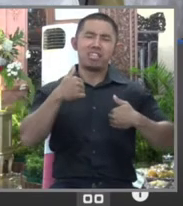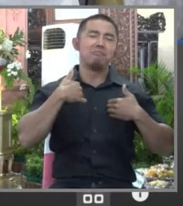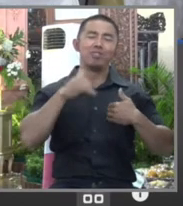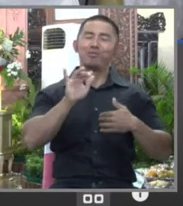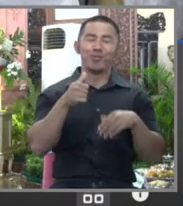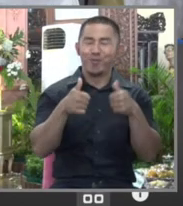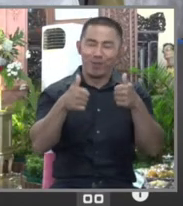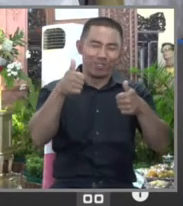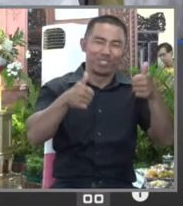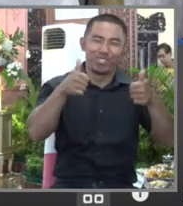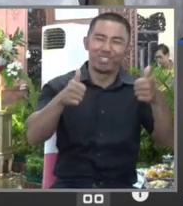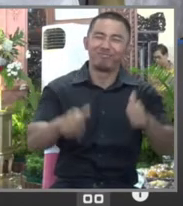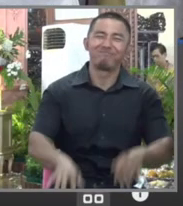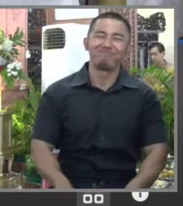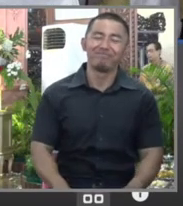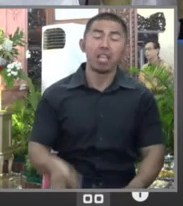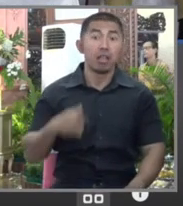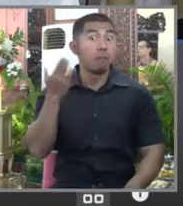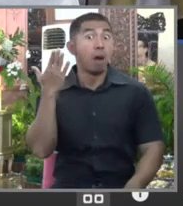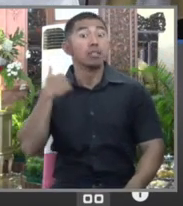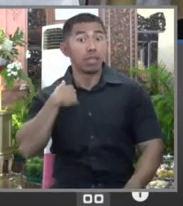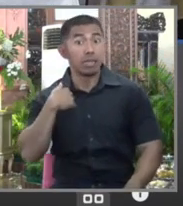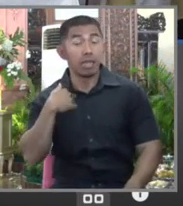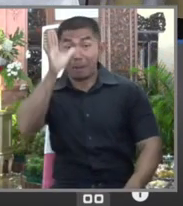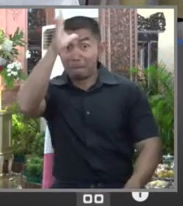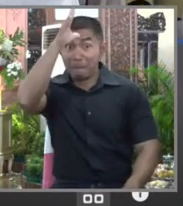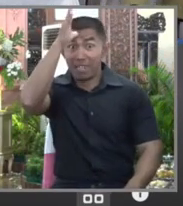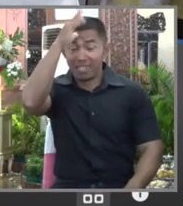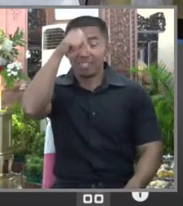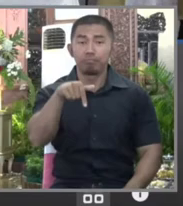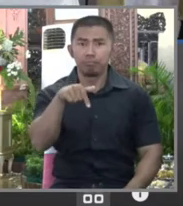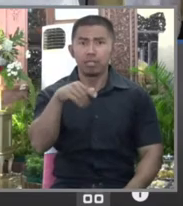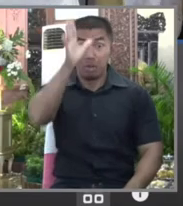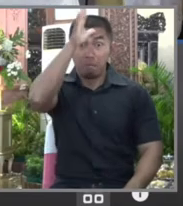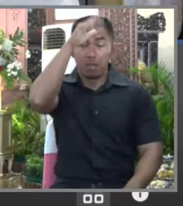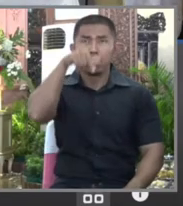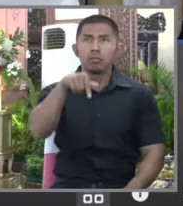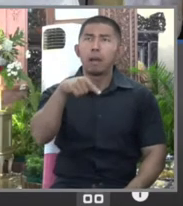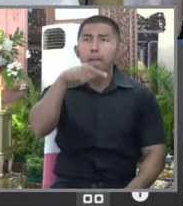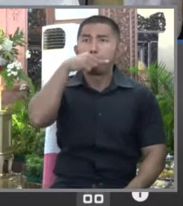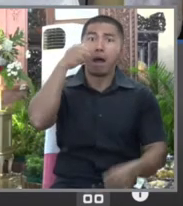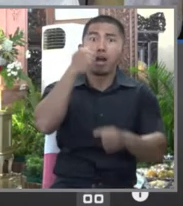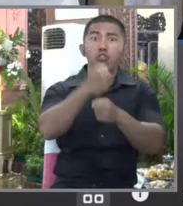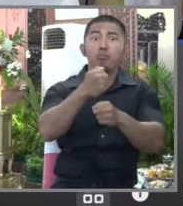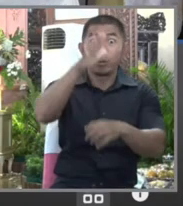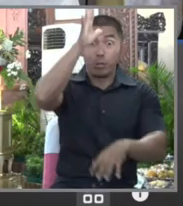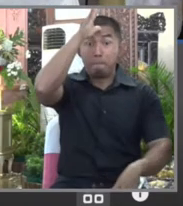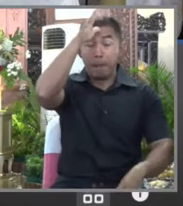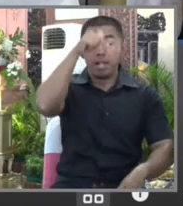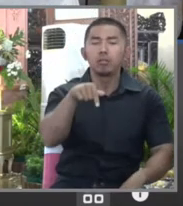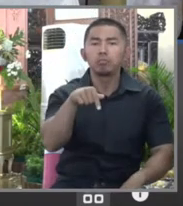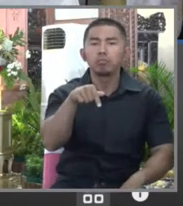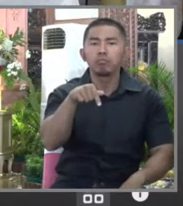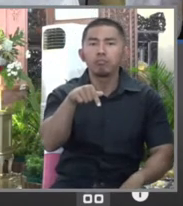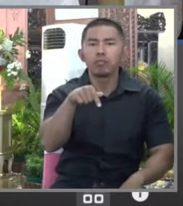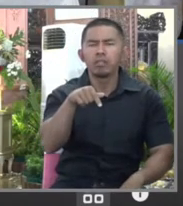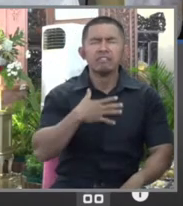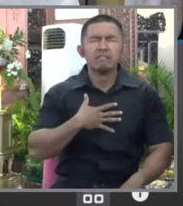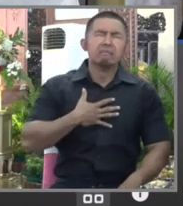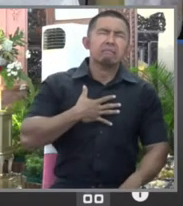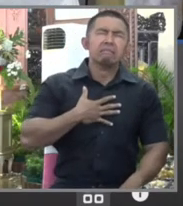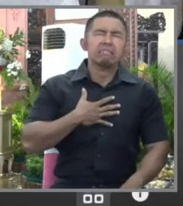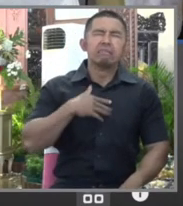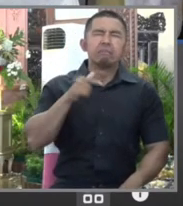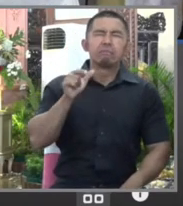keren-keren dan saya kemarin ke Bali di Bali pak gubernur Bali mengeluh diantara